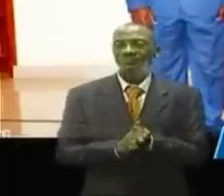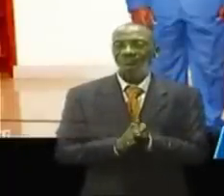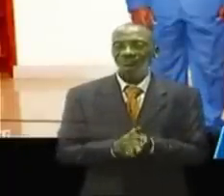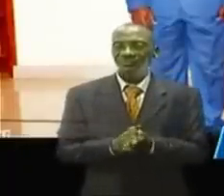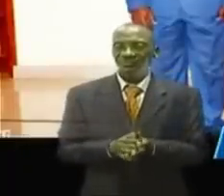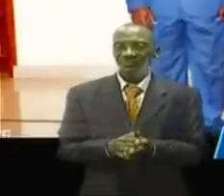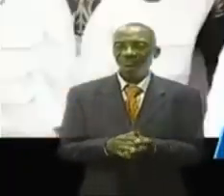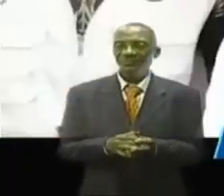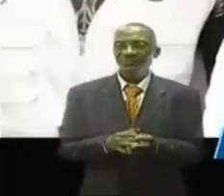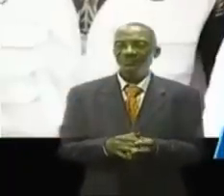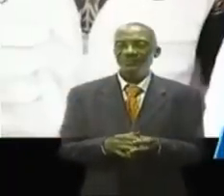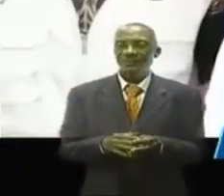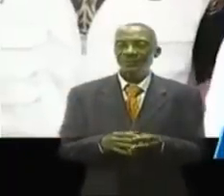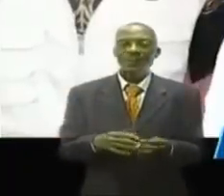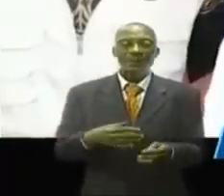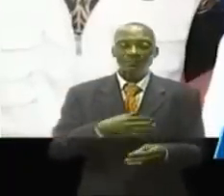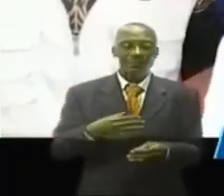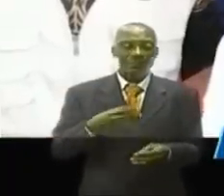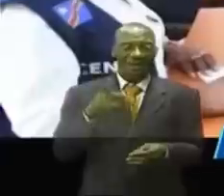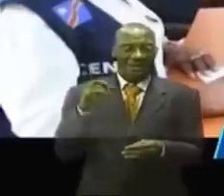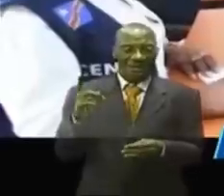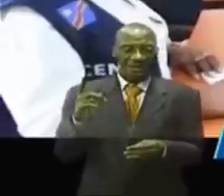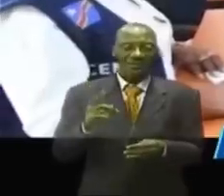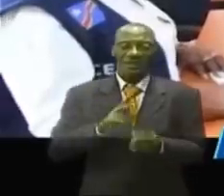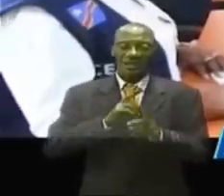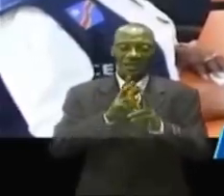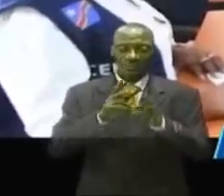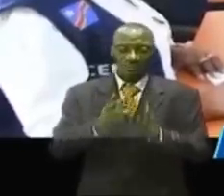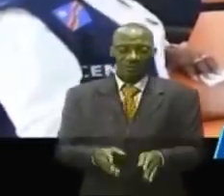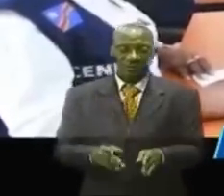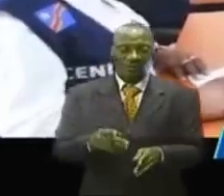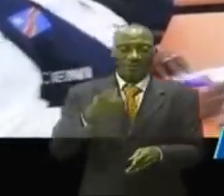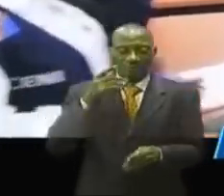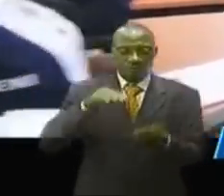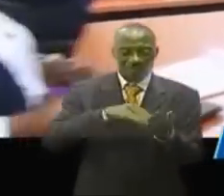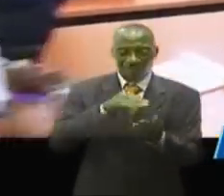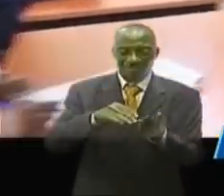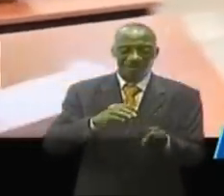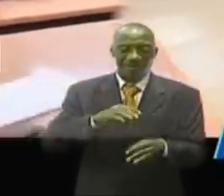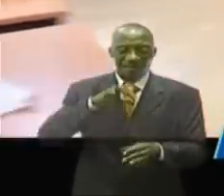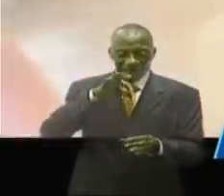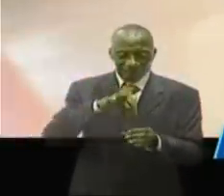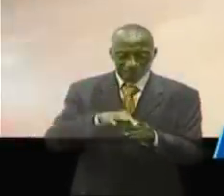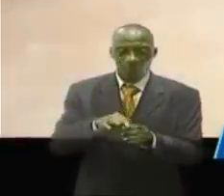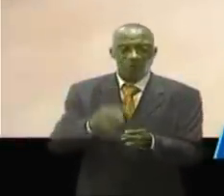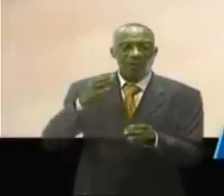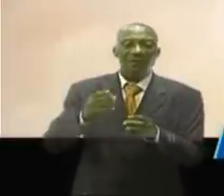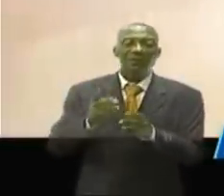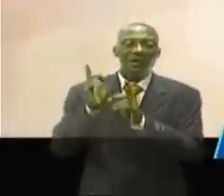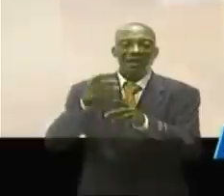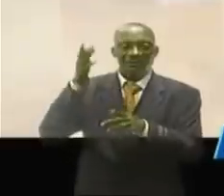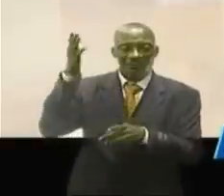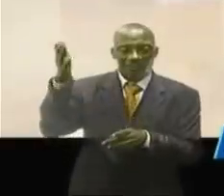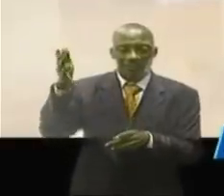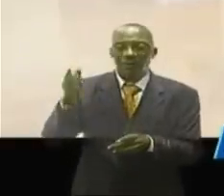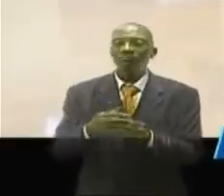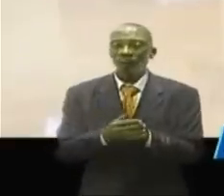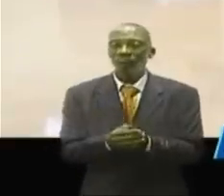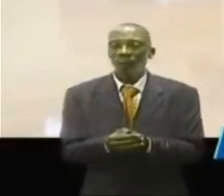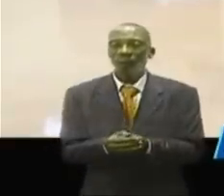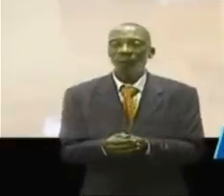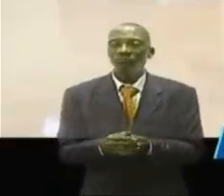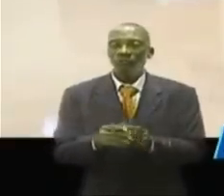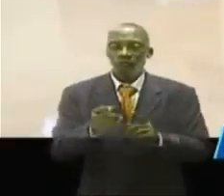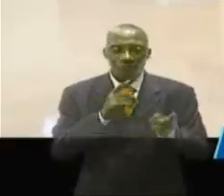la participation de Mme Patricia Seya, rapporteure de la centrale électorale. Elle n'a pas manqué de saluer l'implication personnelle de